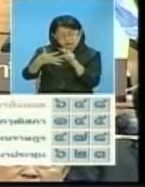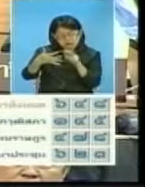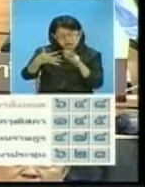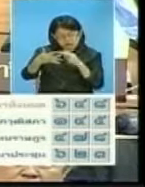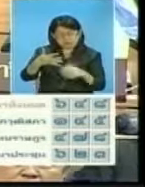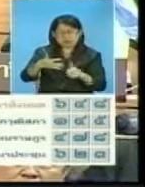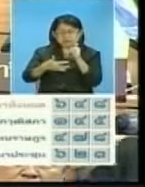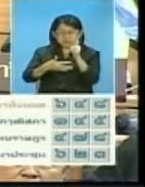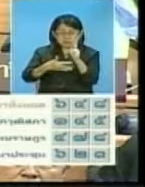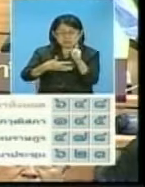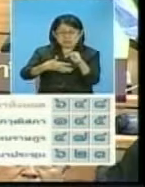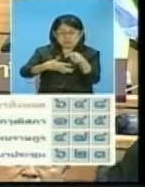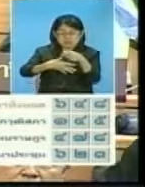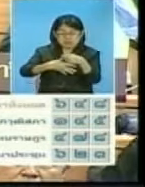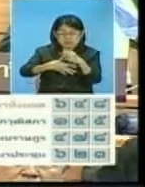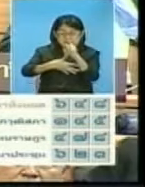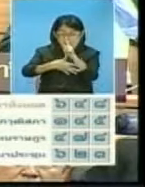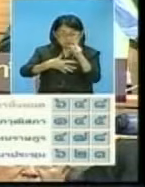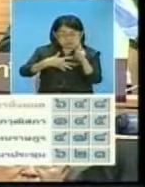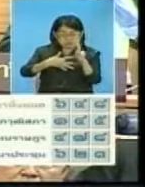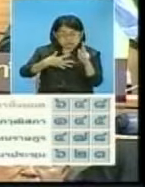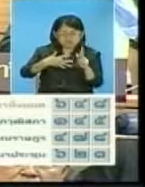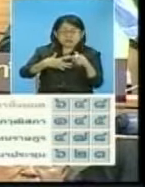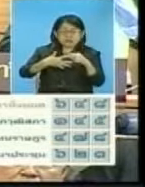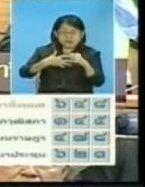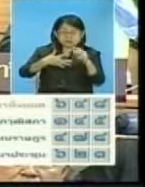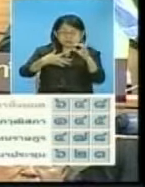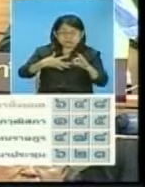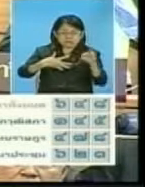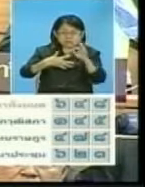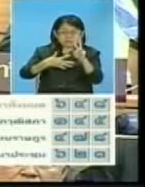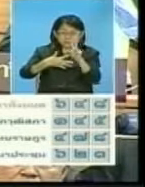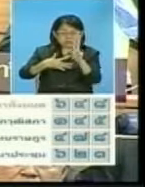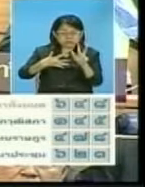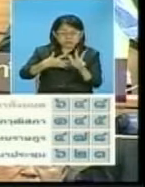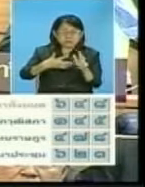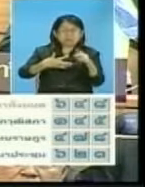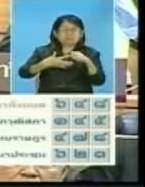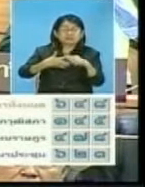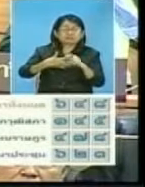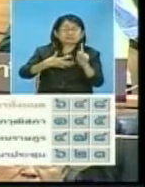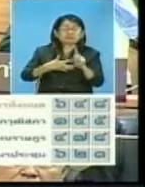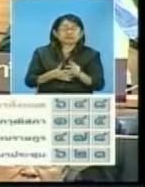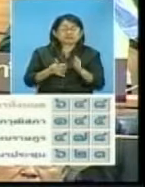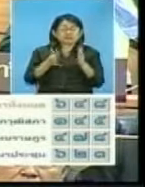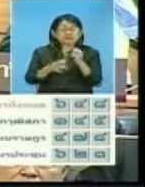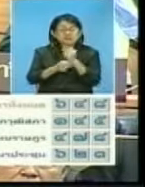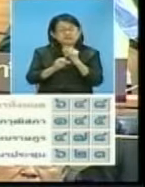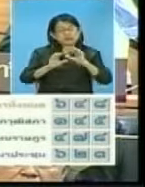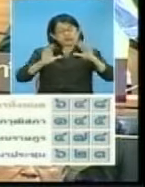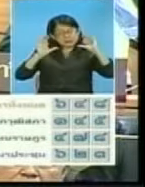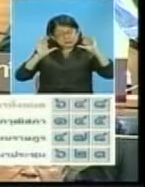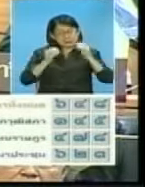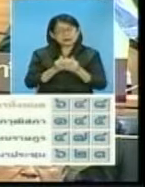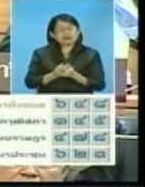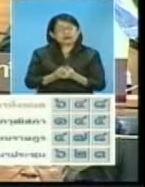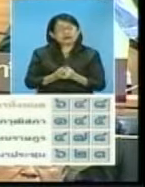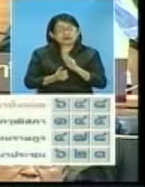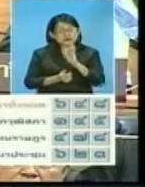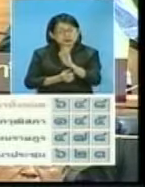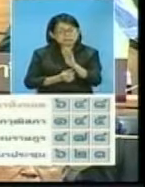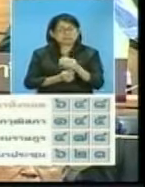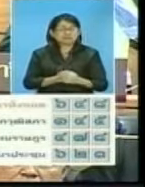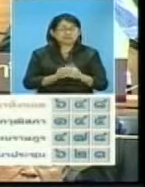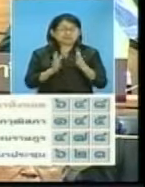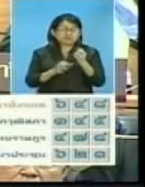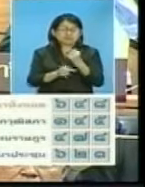มแล้วนะครับโดยเฉพาะในอนุ2และ3คือห้ามบุคคลที่เป็นข้าราชการหรือว่ามีตำแหน่งห